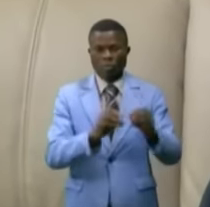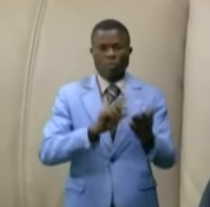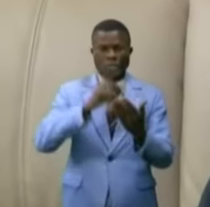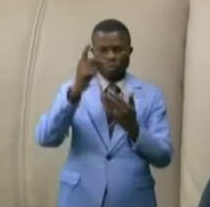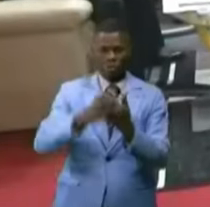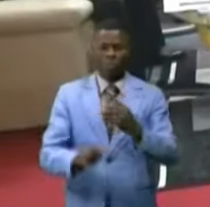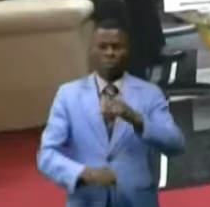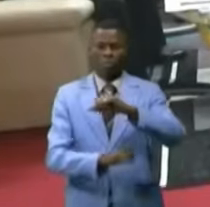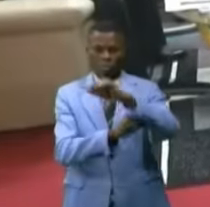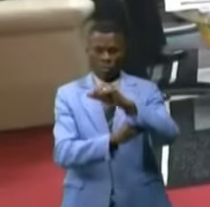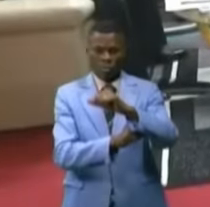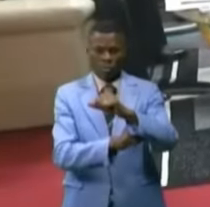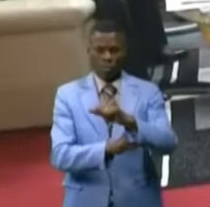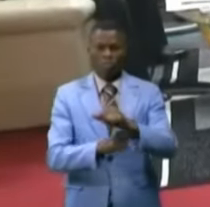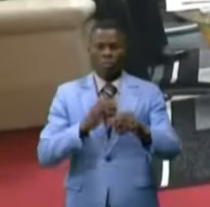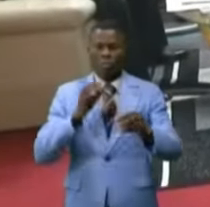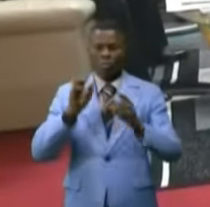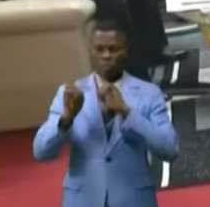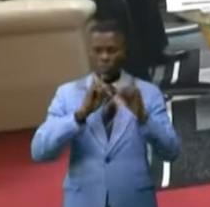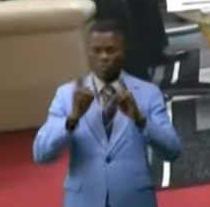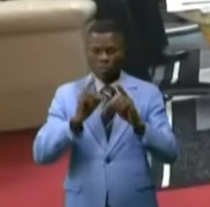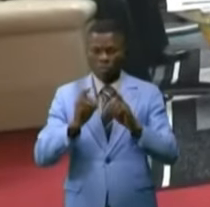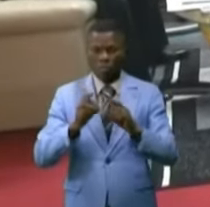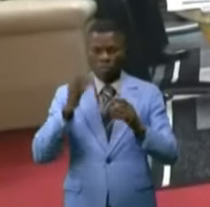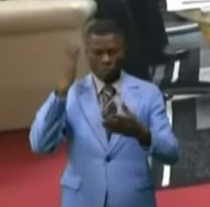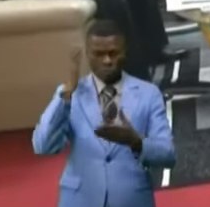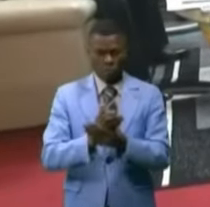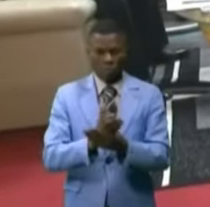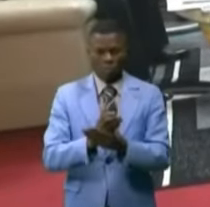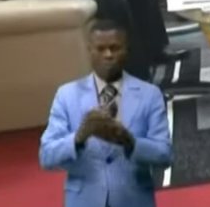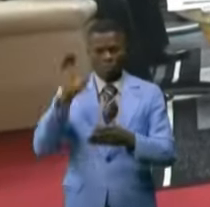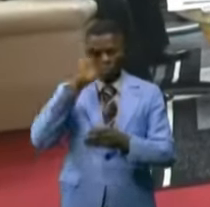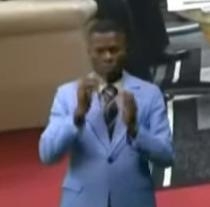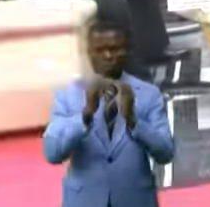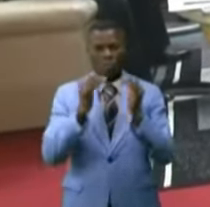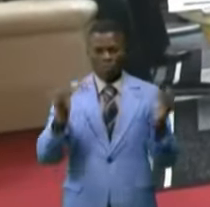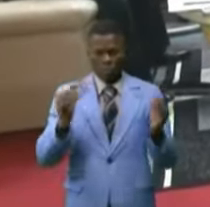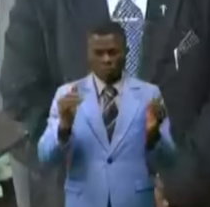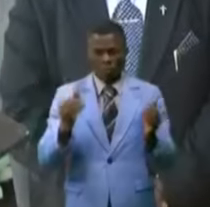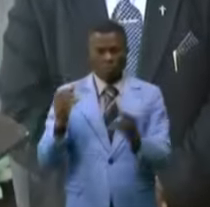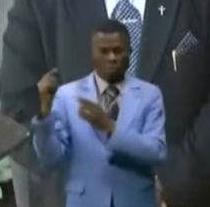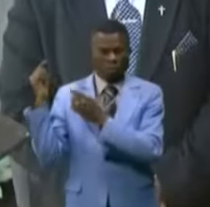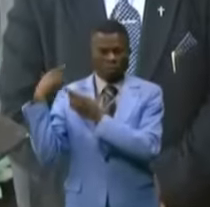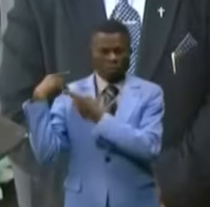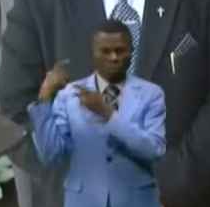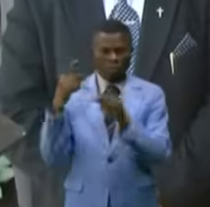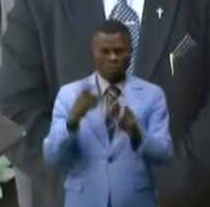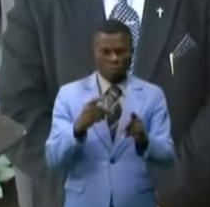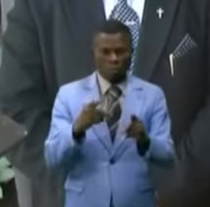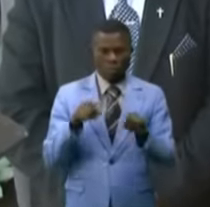projet soutien à la médiation pour la résilience et la paix. Jusqu'à aujourd'hui,